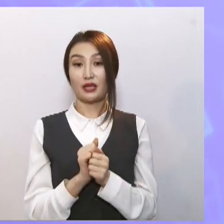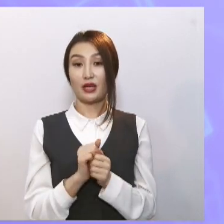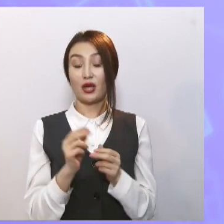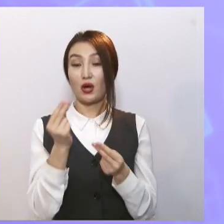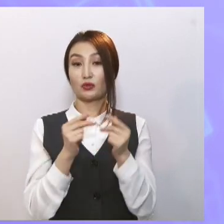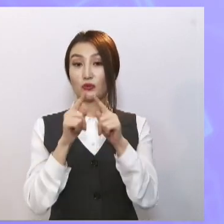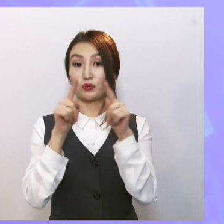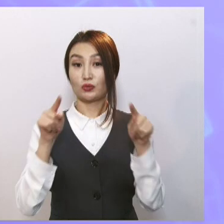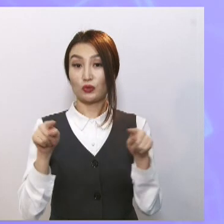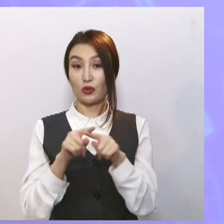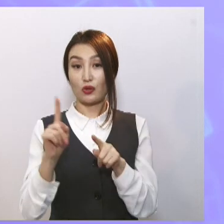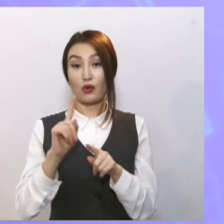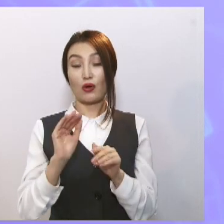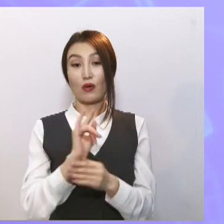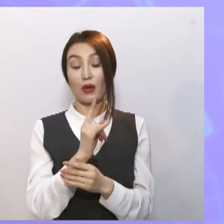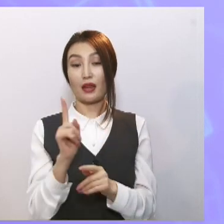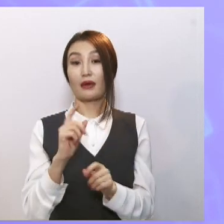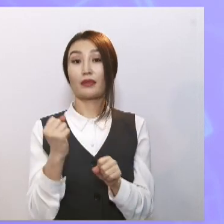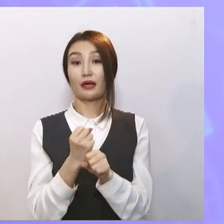Сүрөттө бала эмне кылып жатат?